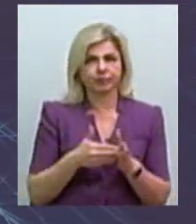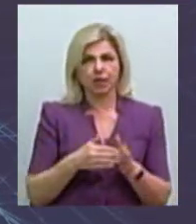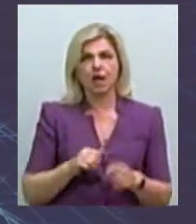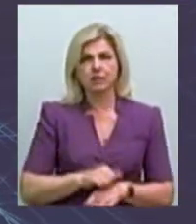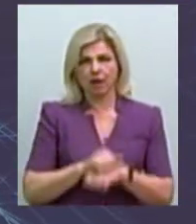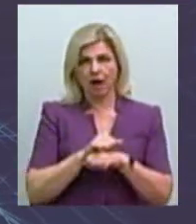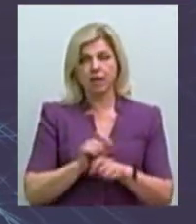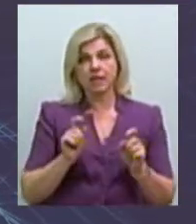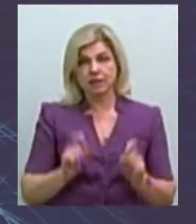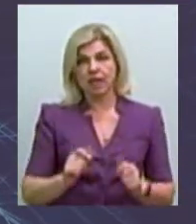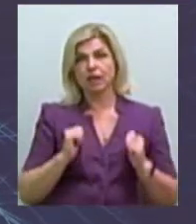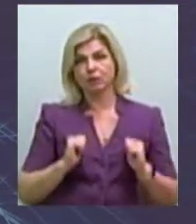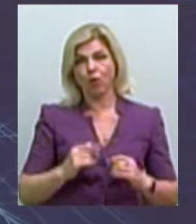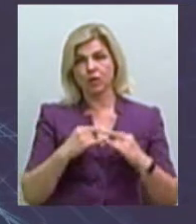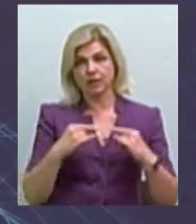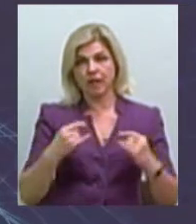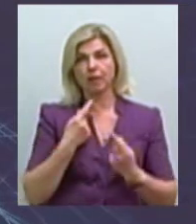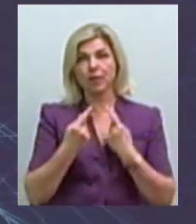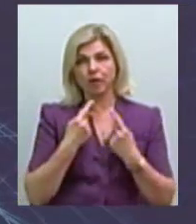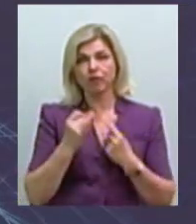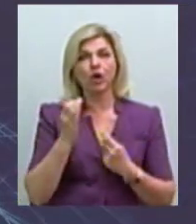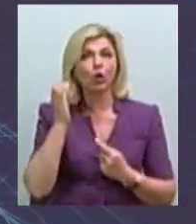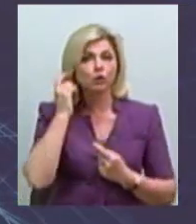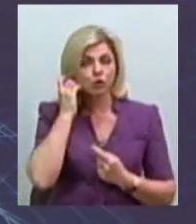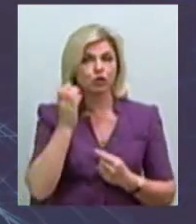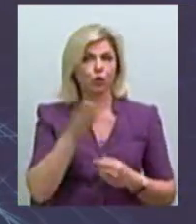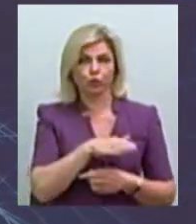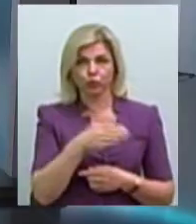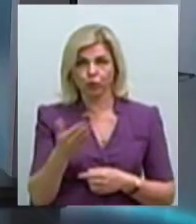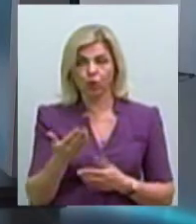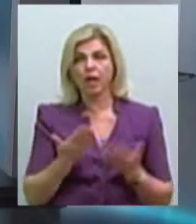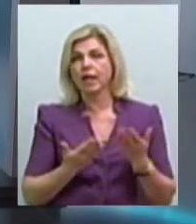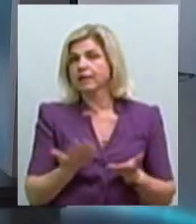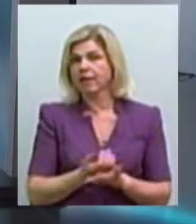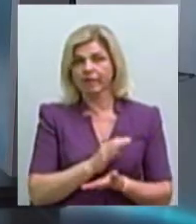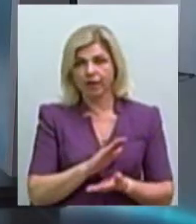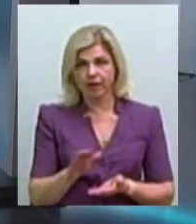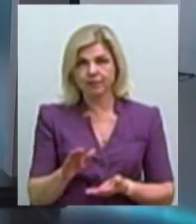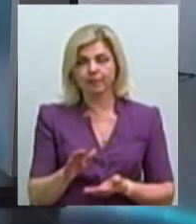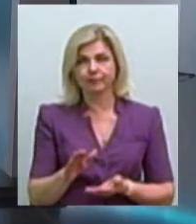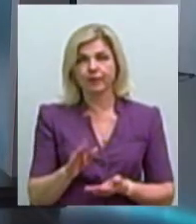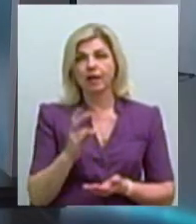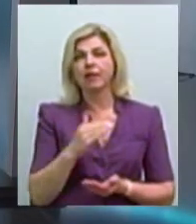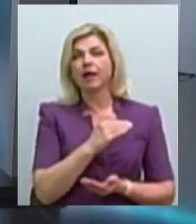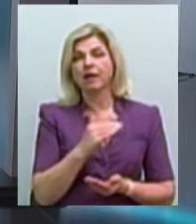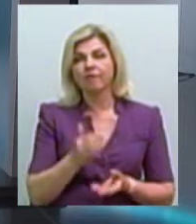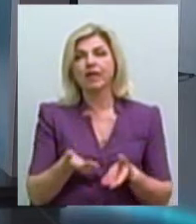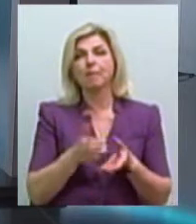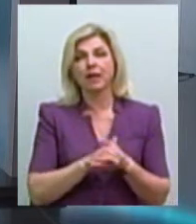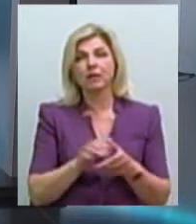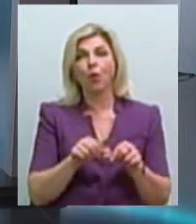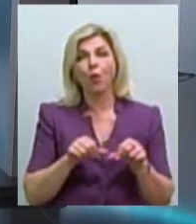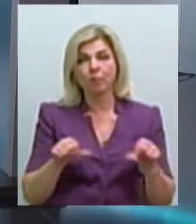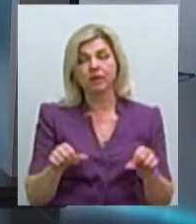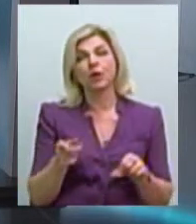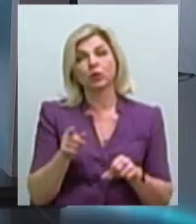сіли спокійно за стіл переговорів і почули один одного. Якщо це не вдається на рівні примирної комісії, то тоді